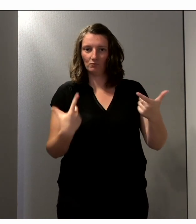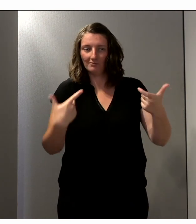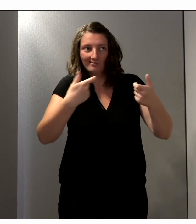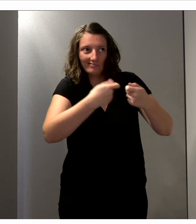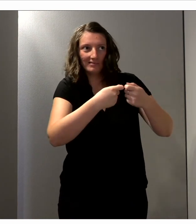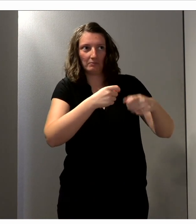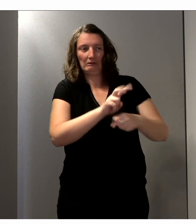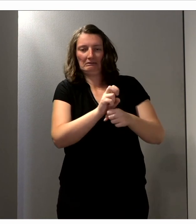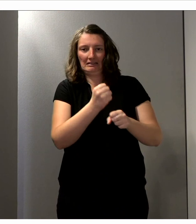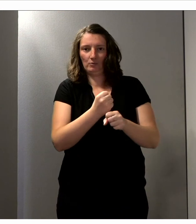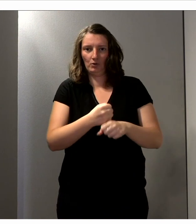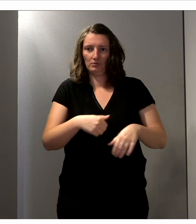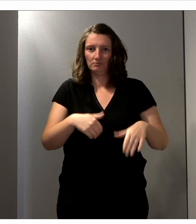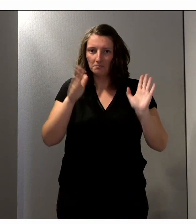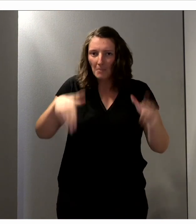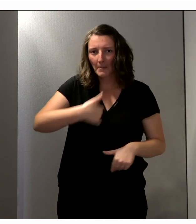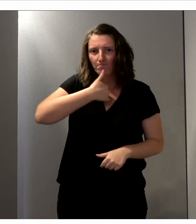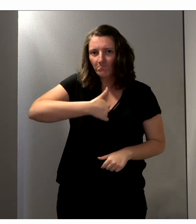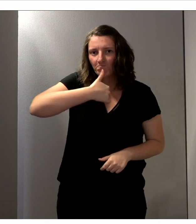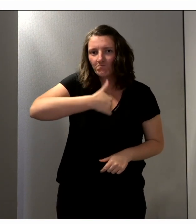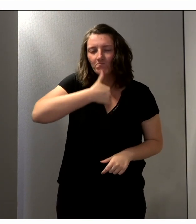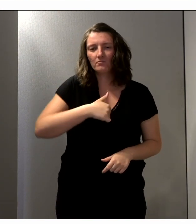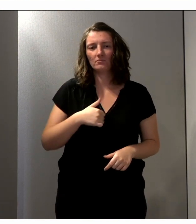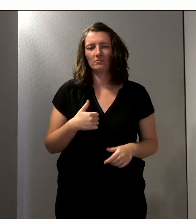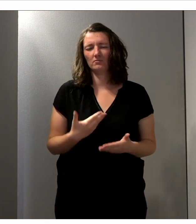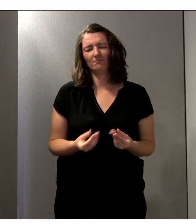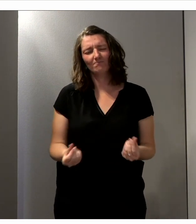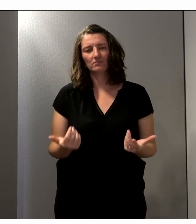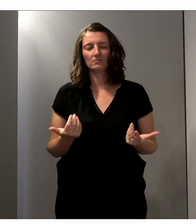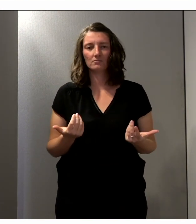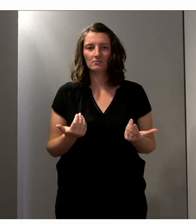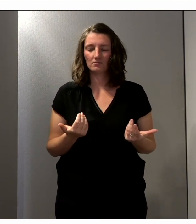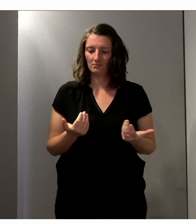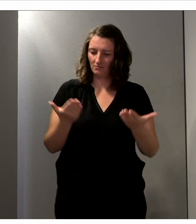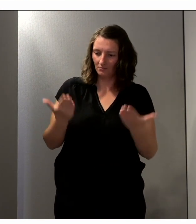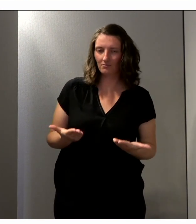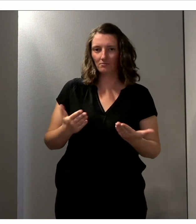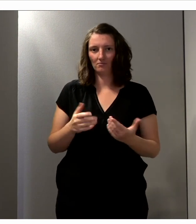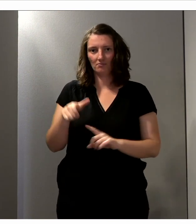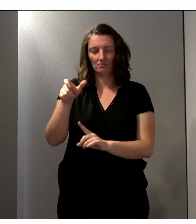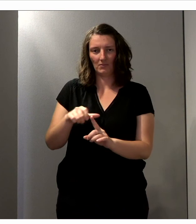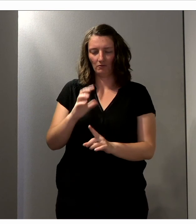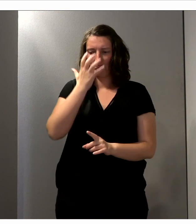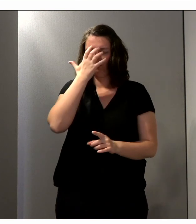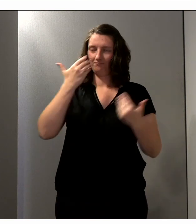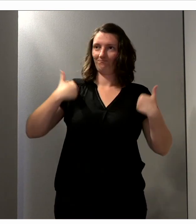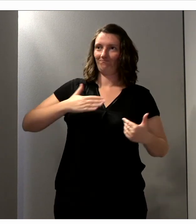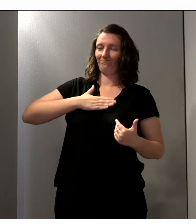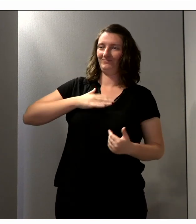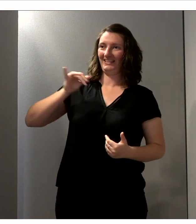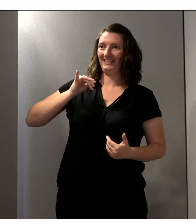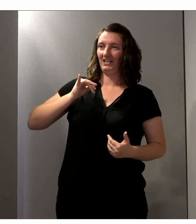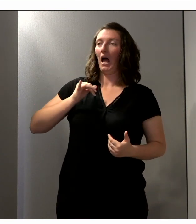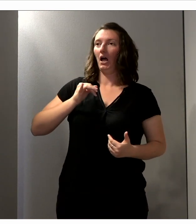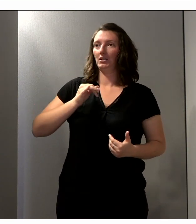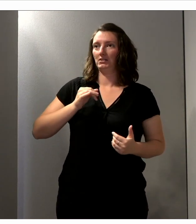Voilà. Il ne peut pas être question de bien-être quand finalement ce qui nous définit est laissé de côté simplement pour